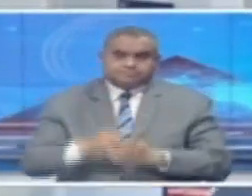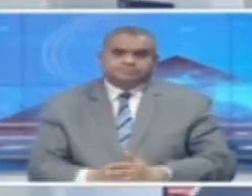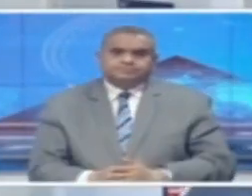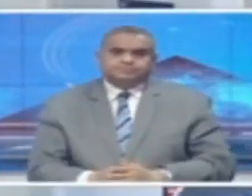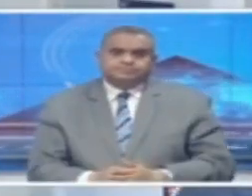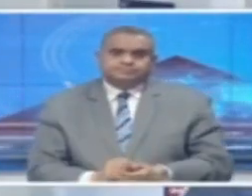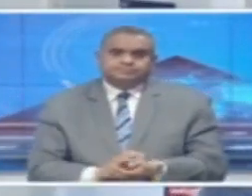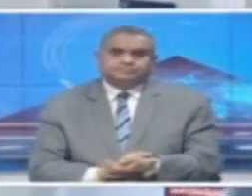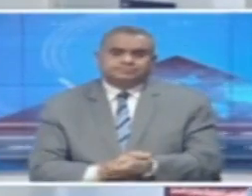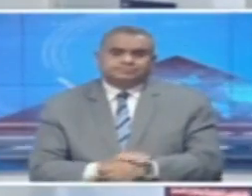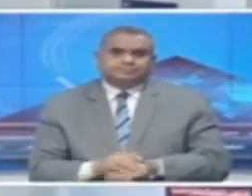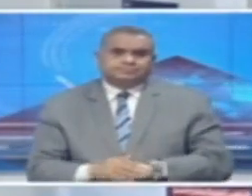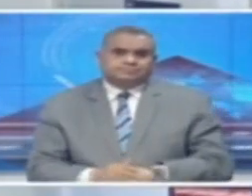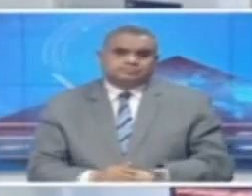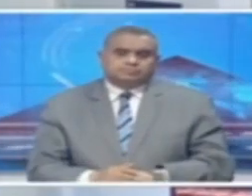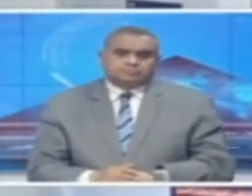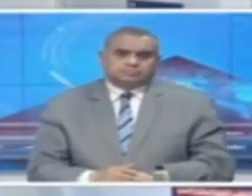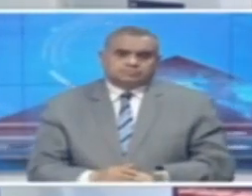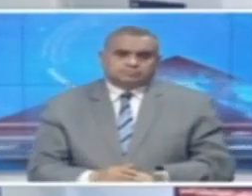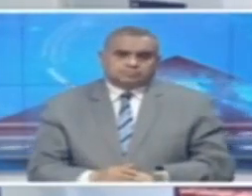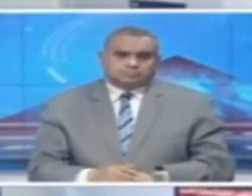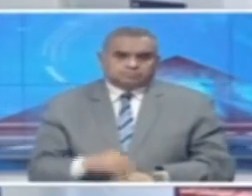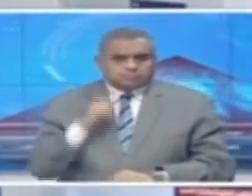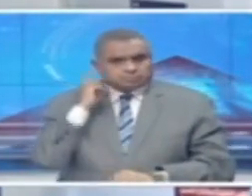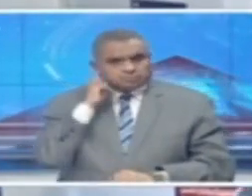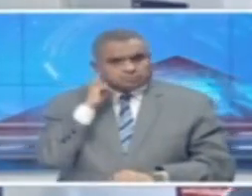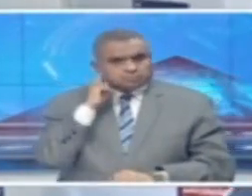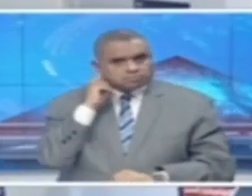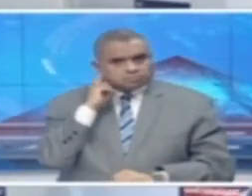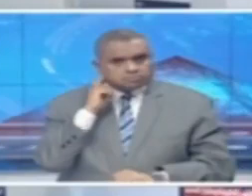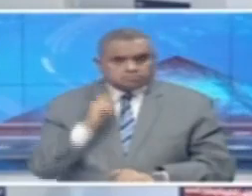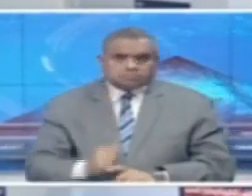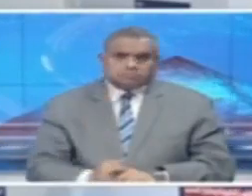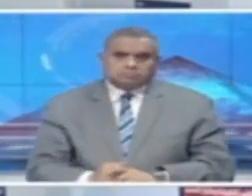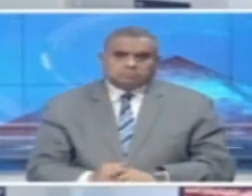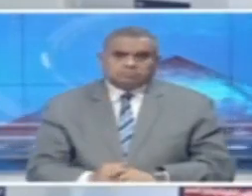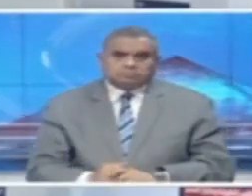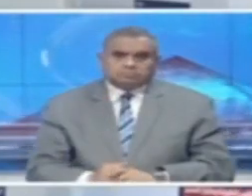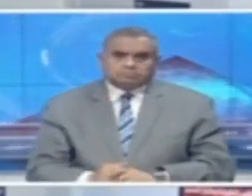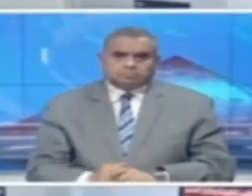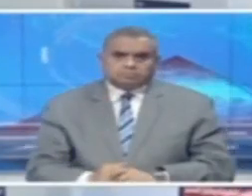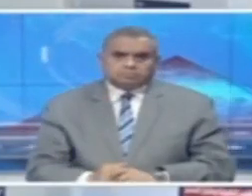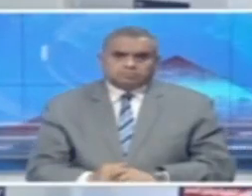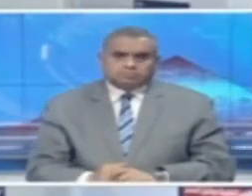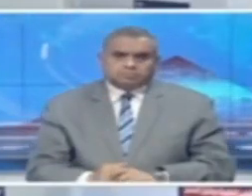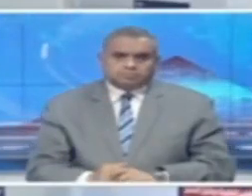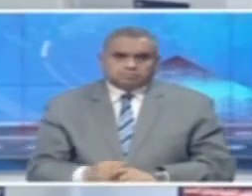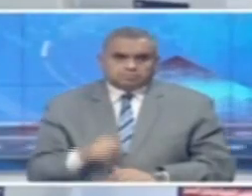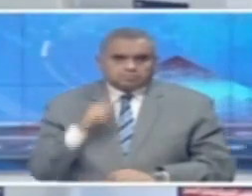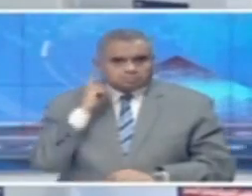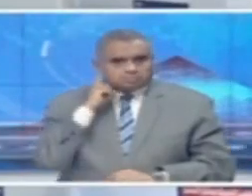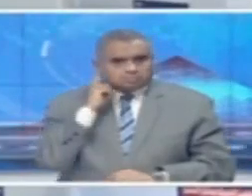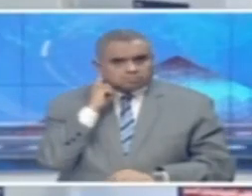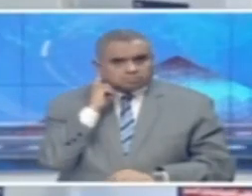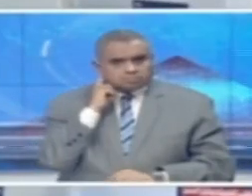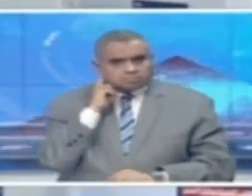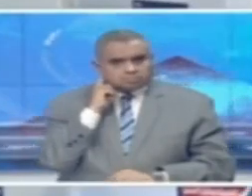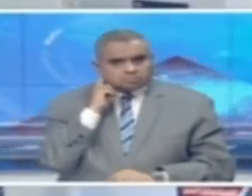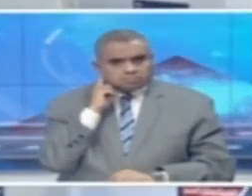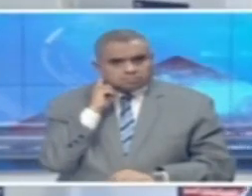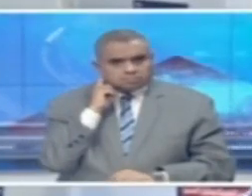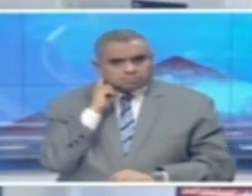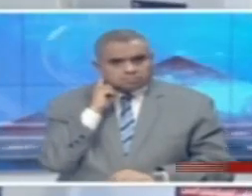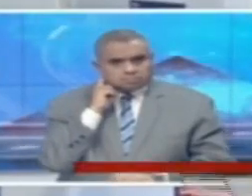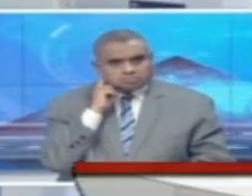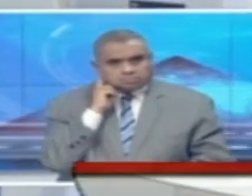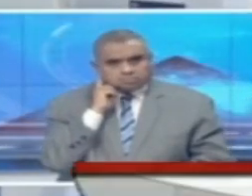بالفعل تحياتي لك أشرف للسادة مشاهدي التلفزيون المصري، ولكن قبل أن أتحدث عن مركز التطعيمات بمدينة نصر